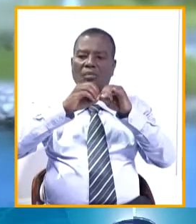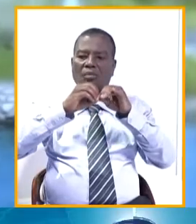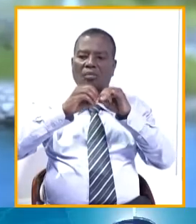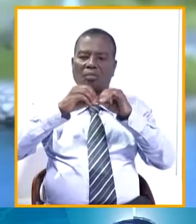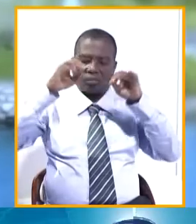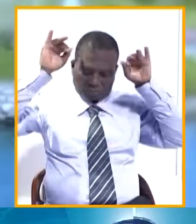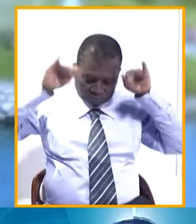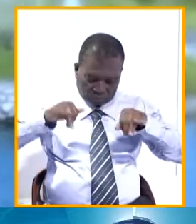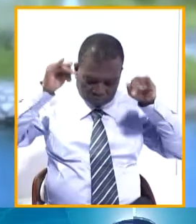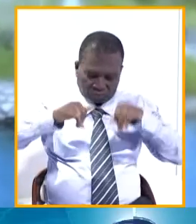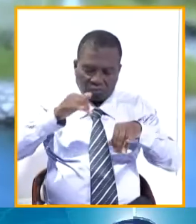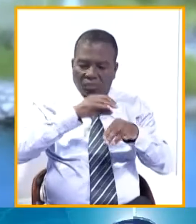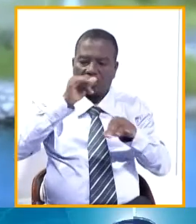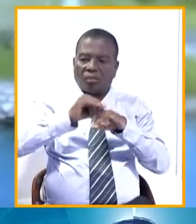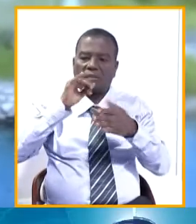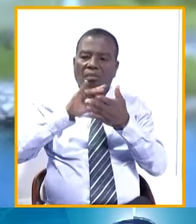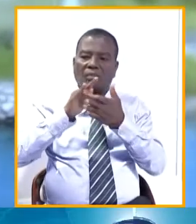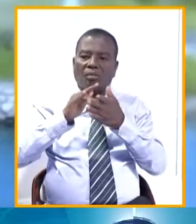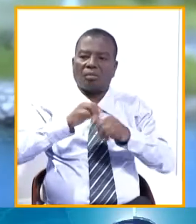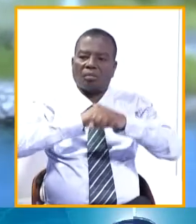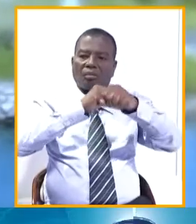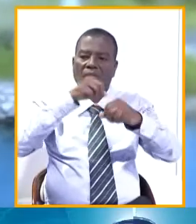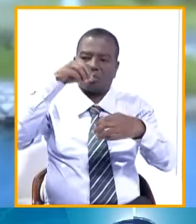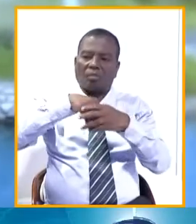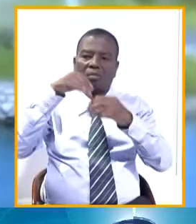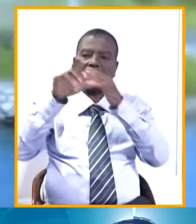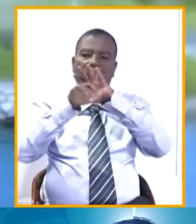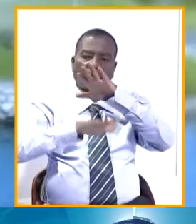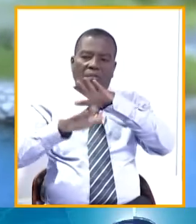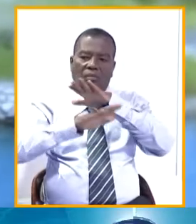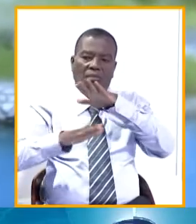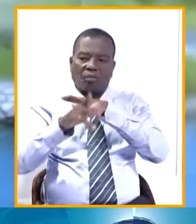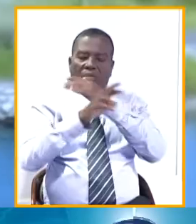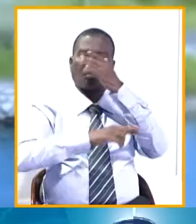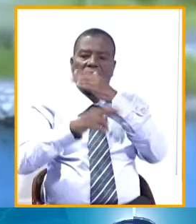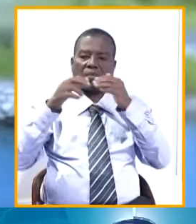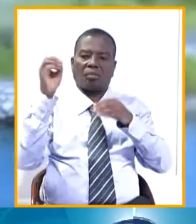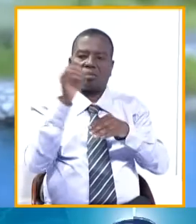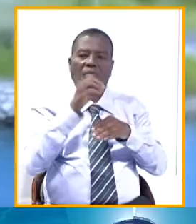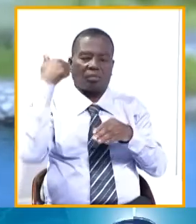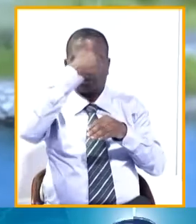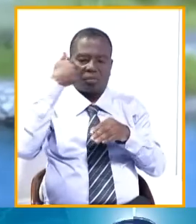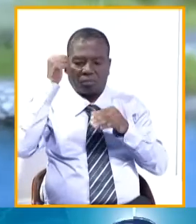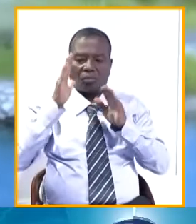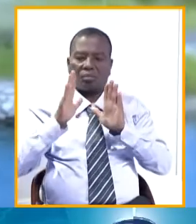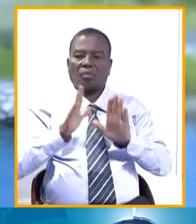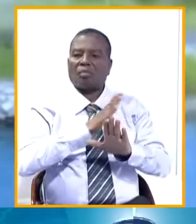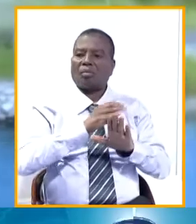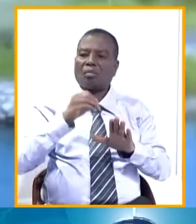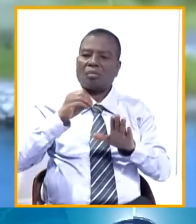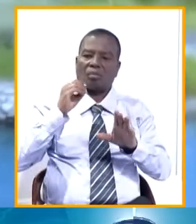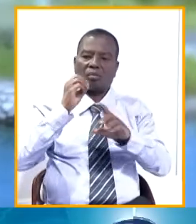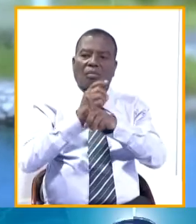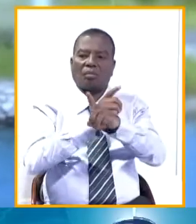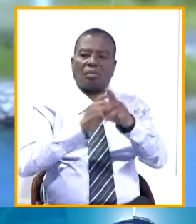islamique. Les entretiens ont porté sur la sécurité dans la sous-région ouest africaine, les défis de développement